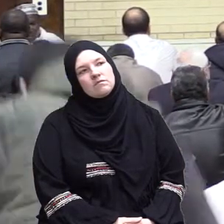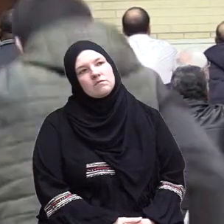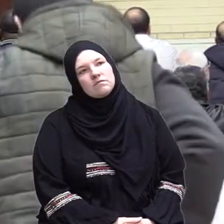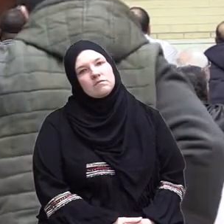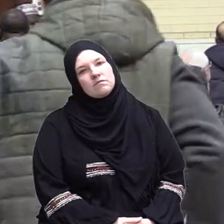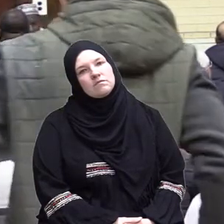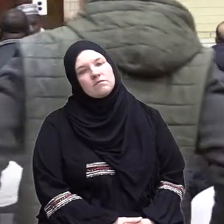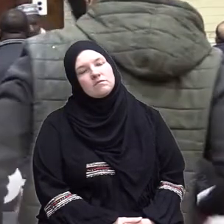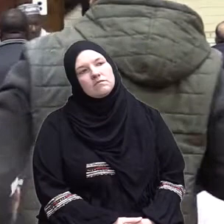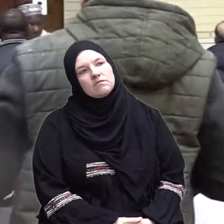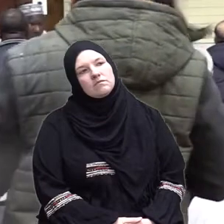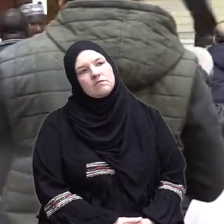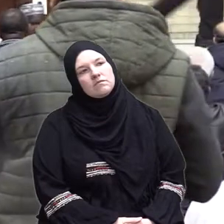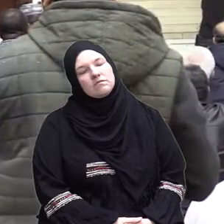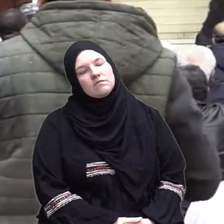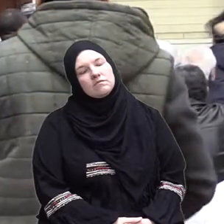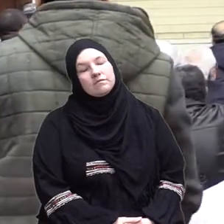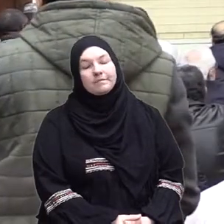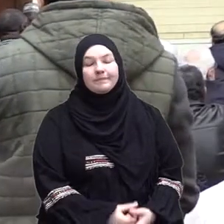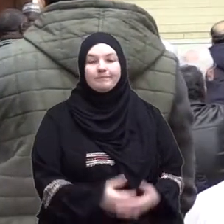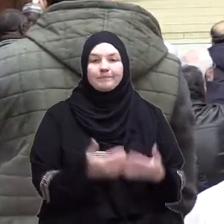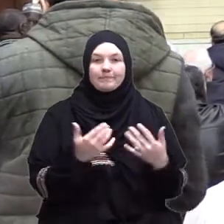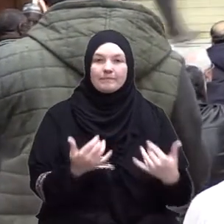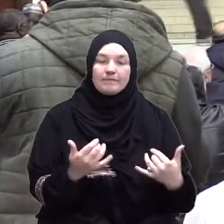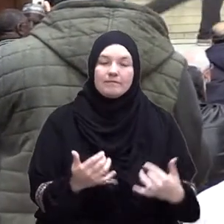أبدا اللهم آمين.